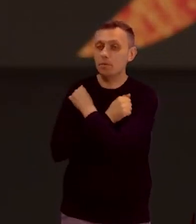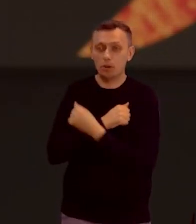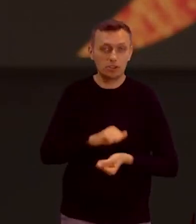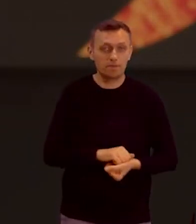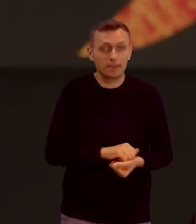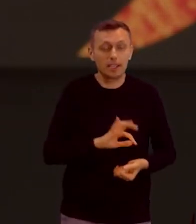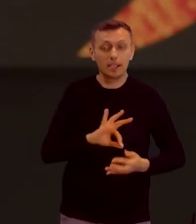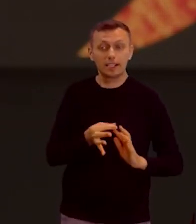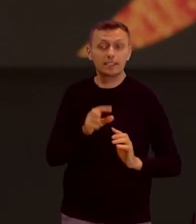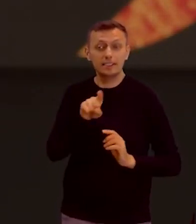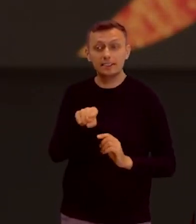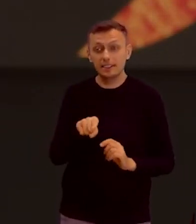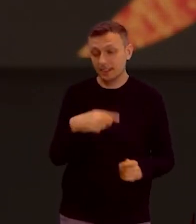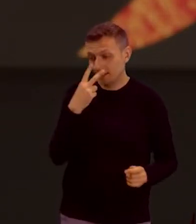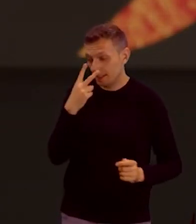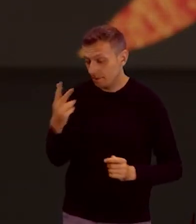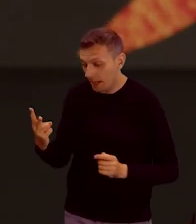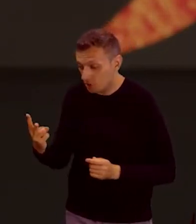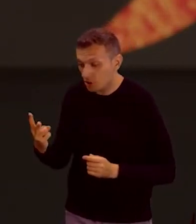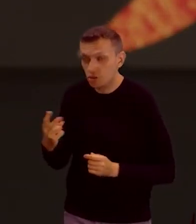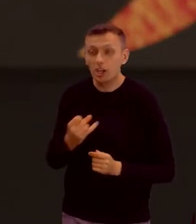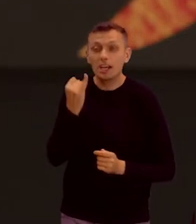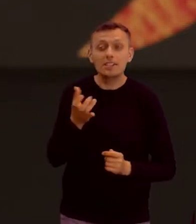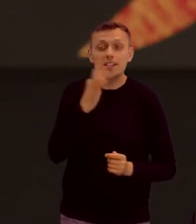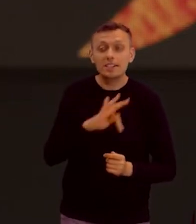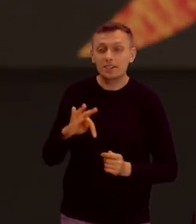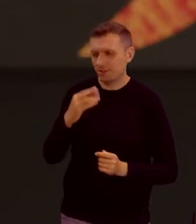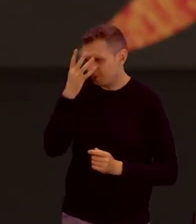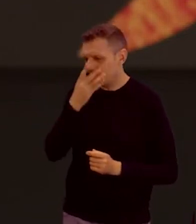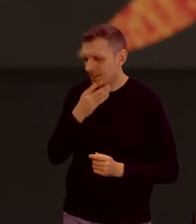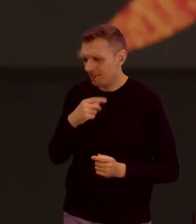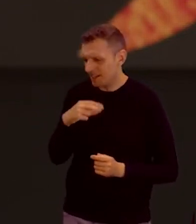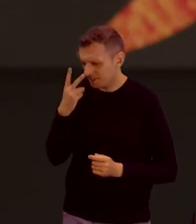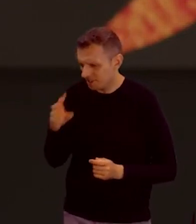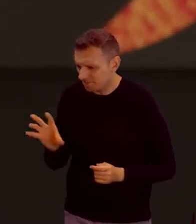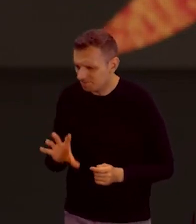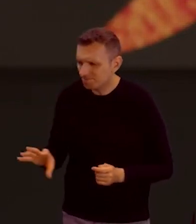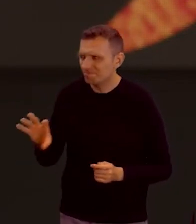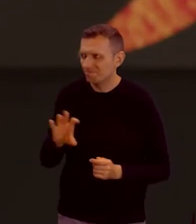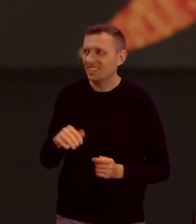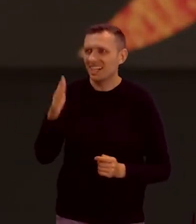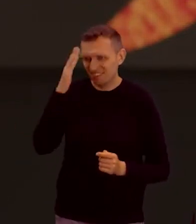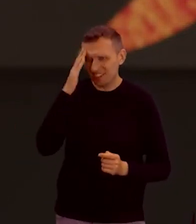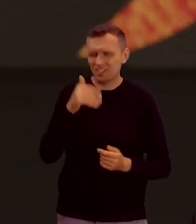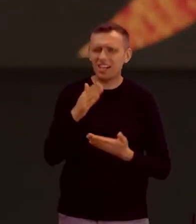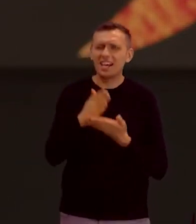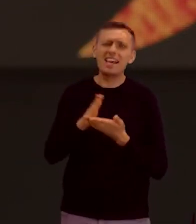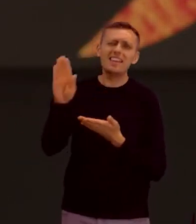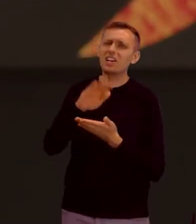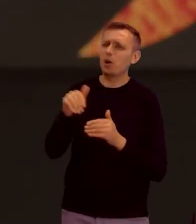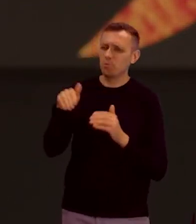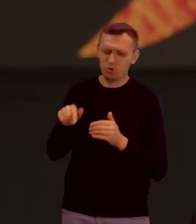swojego dziecka, to będziesz wiedział, że tylko Bóg mógł tego dokonać. Twoje wątpliwości znikną